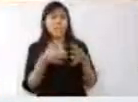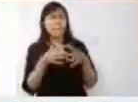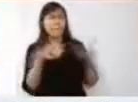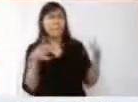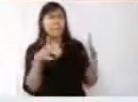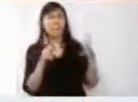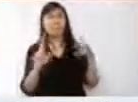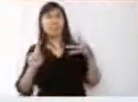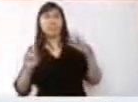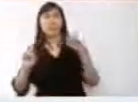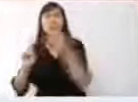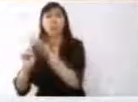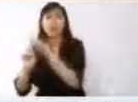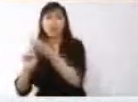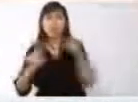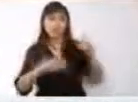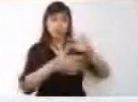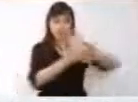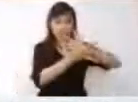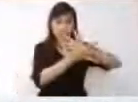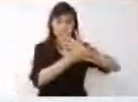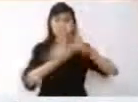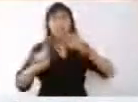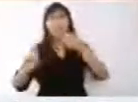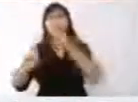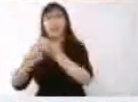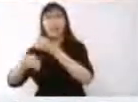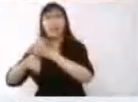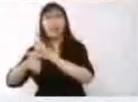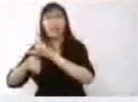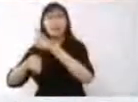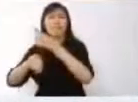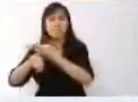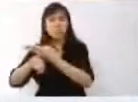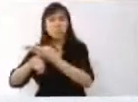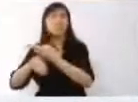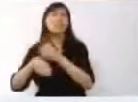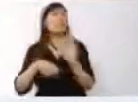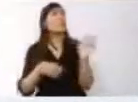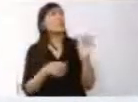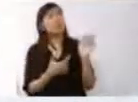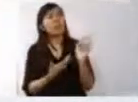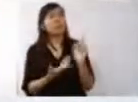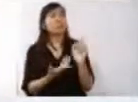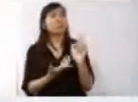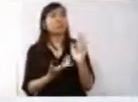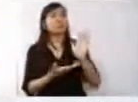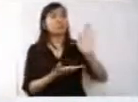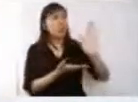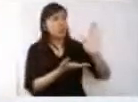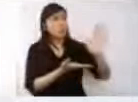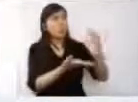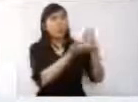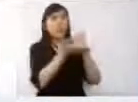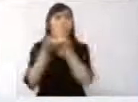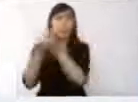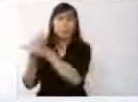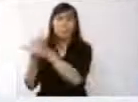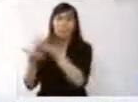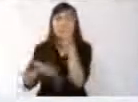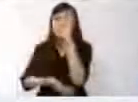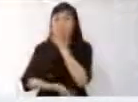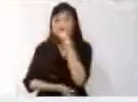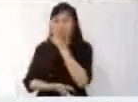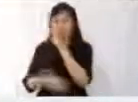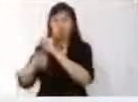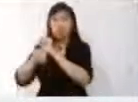na naapektuhan nito. Although ang government of Japan po naglabas ng 100,000 yen, so that's basically